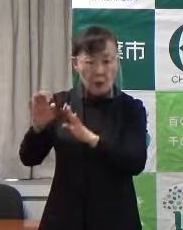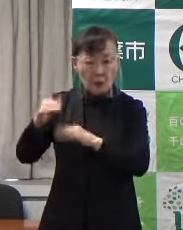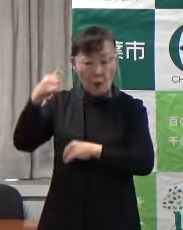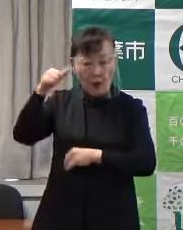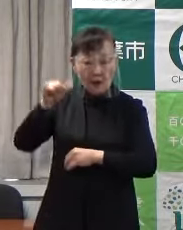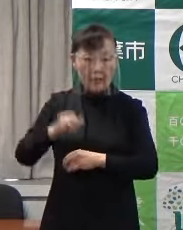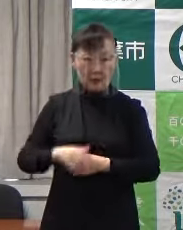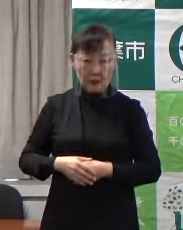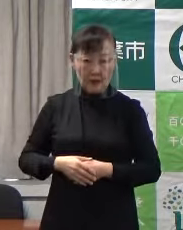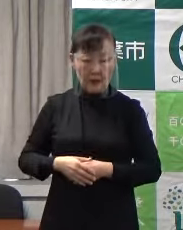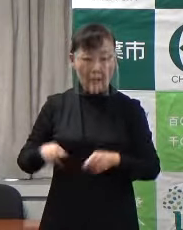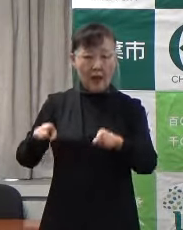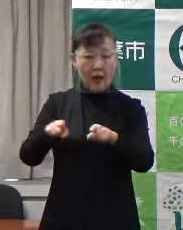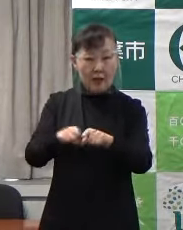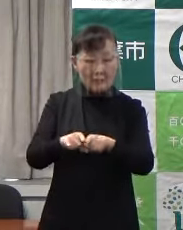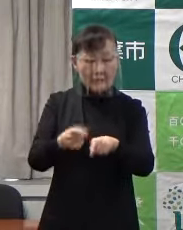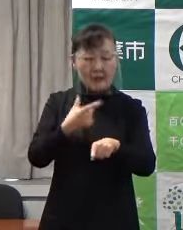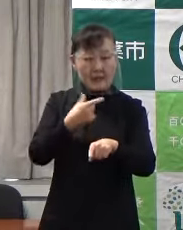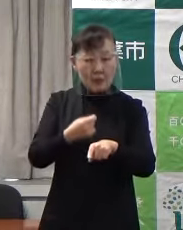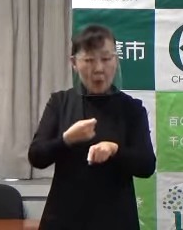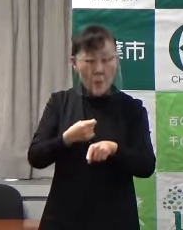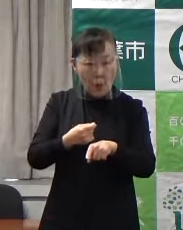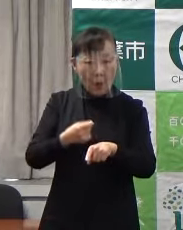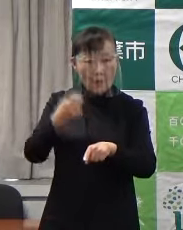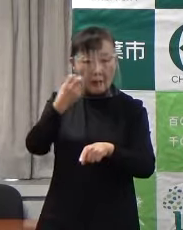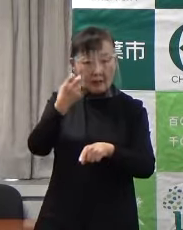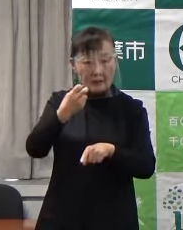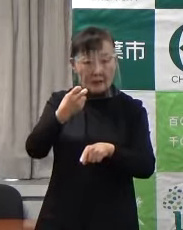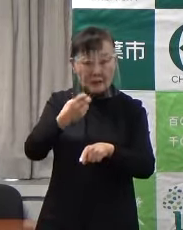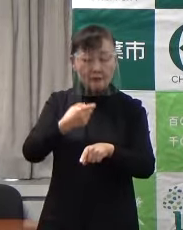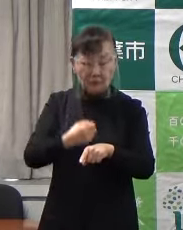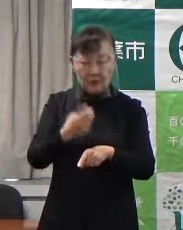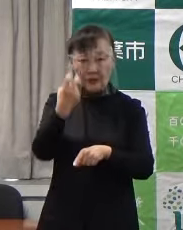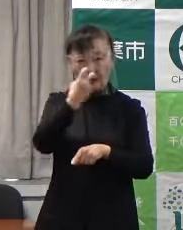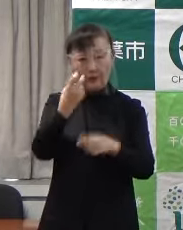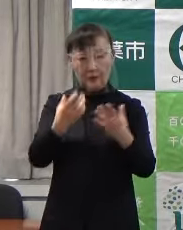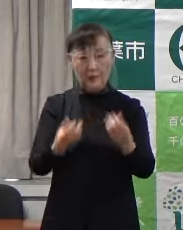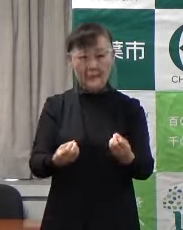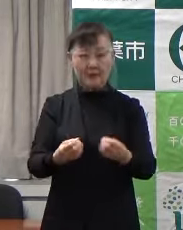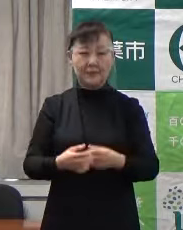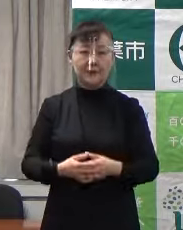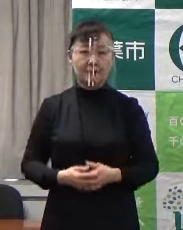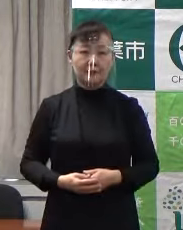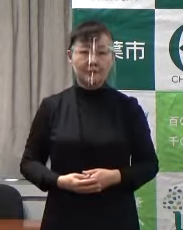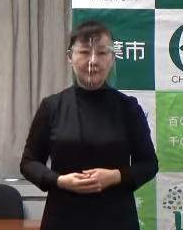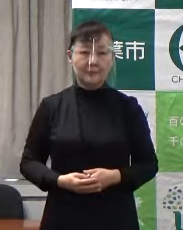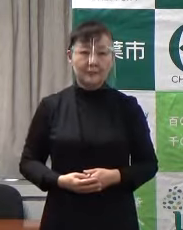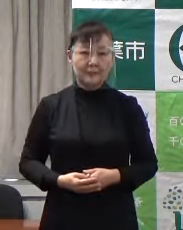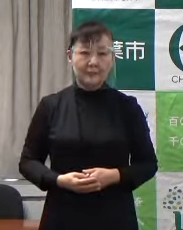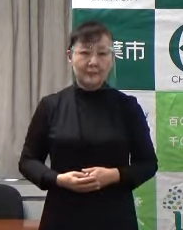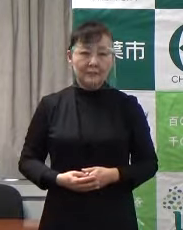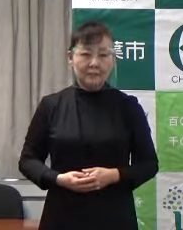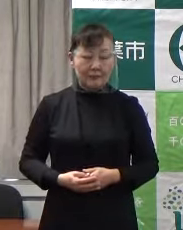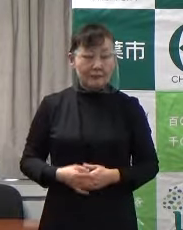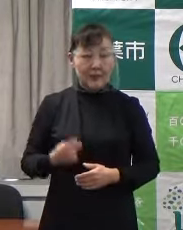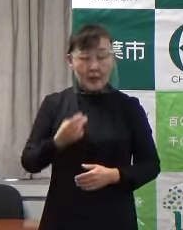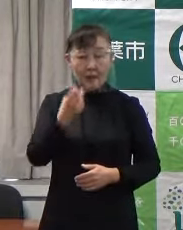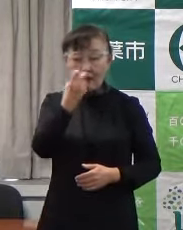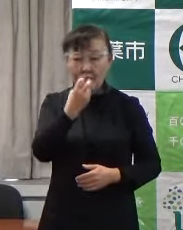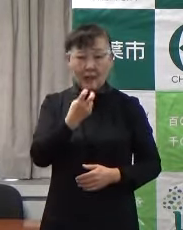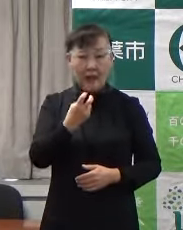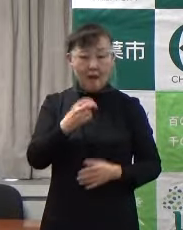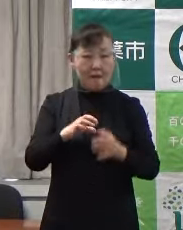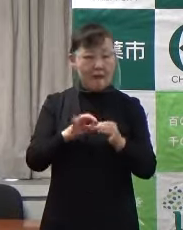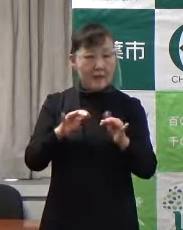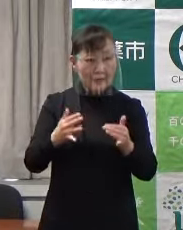ケートを行い、合わせて検査希望を確認し、希望があった児童に測定を実施いたしました。また検査の有無にかかわら